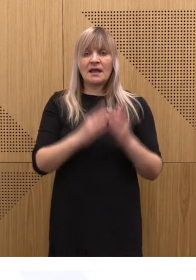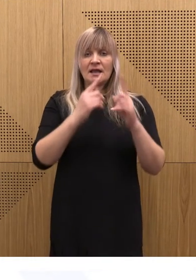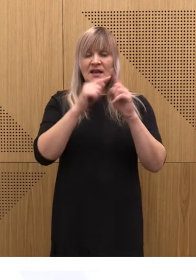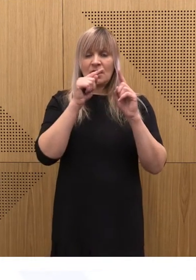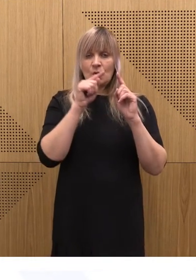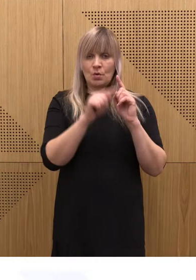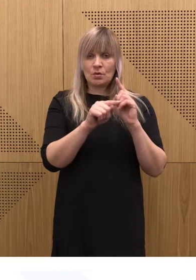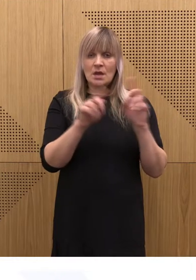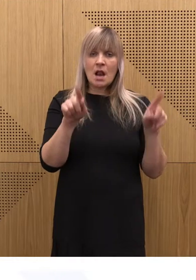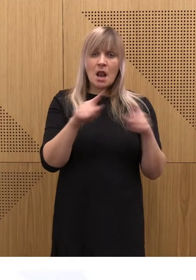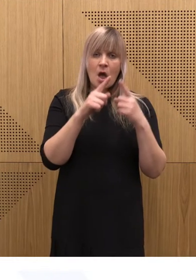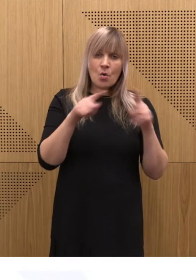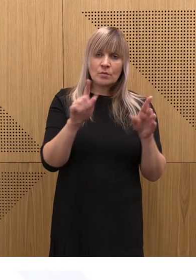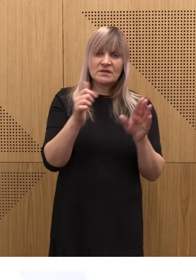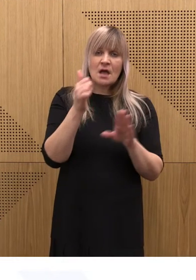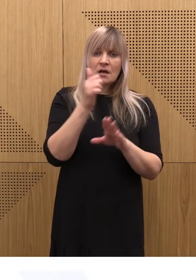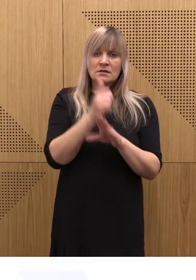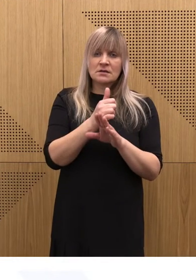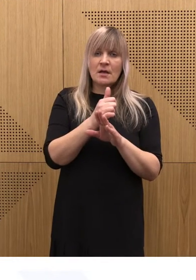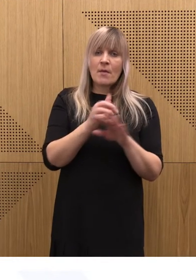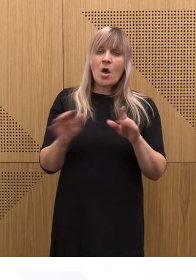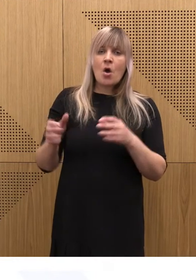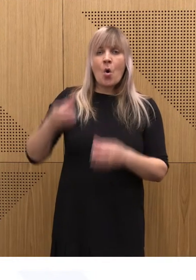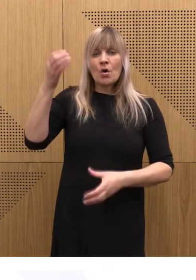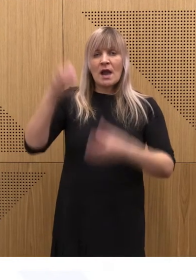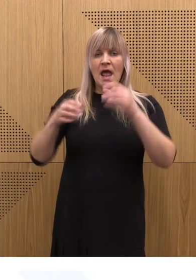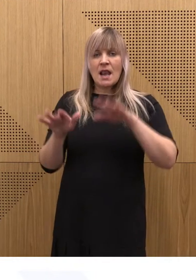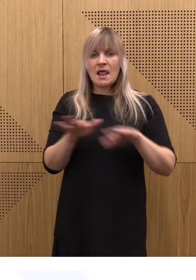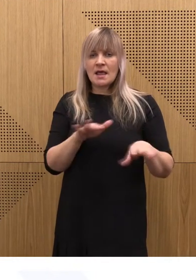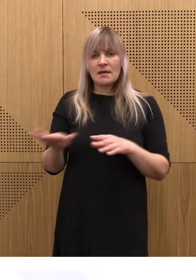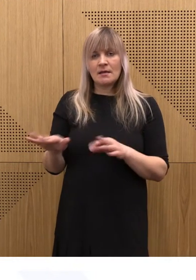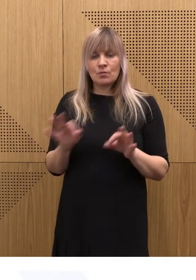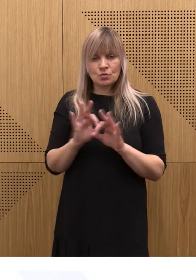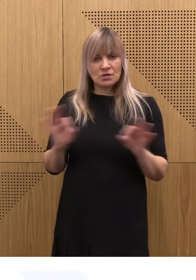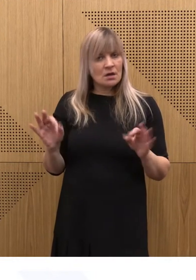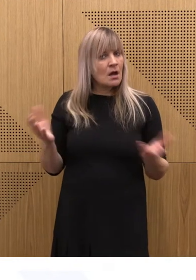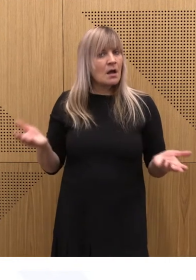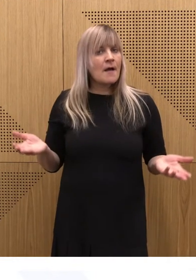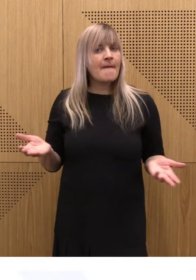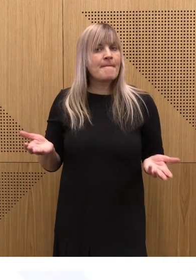kirikutes laulmine asendada, ütleme, oreli muusikaga?